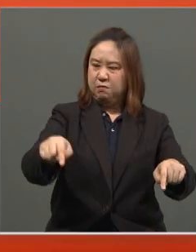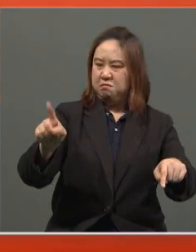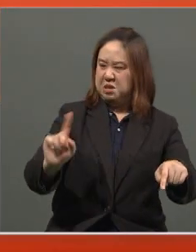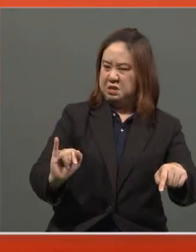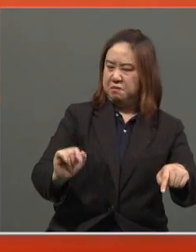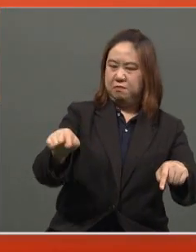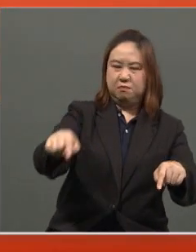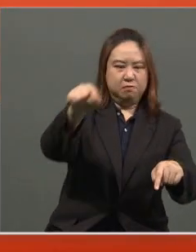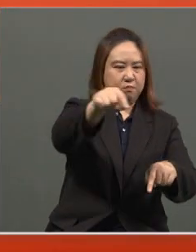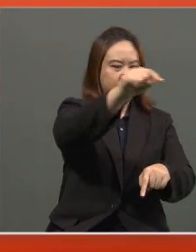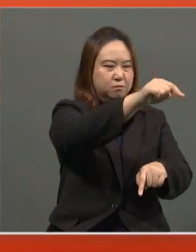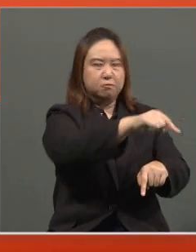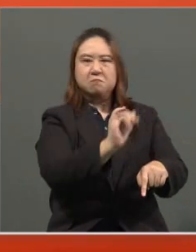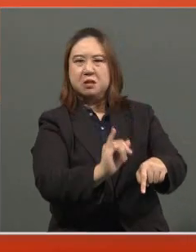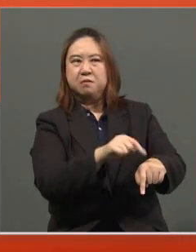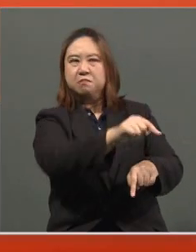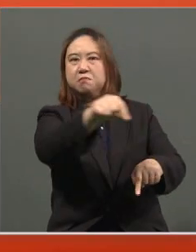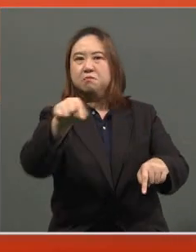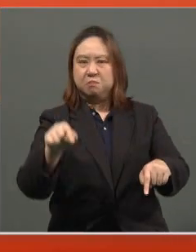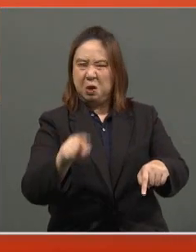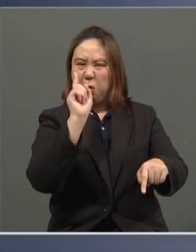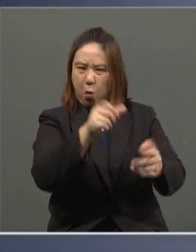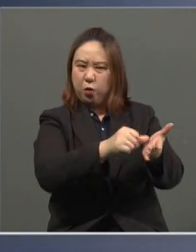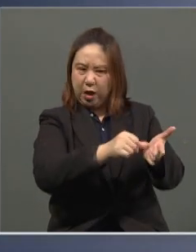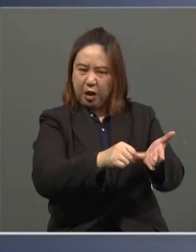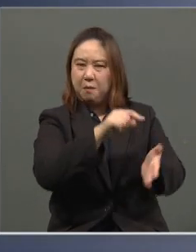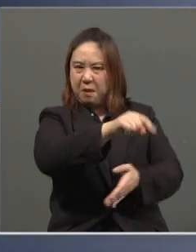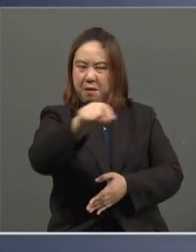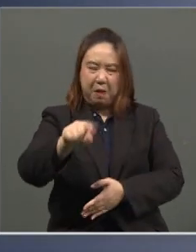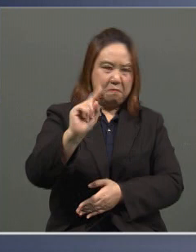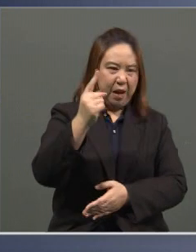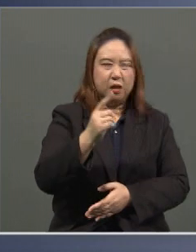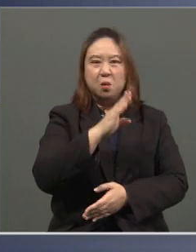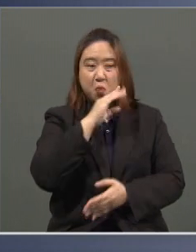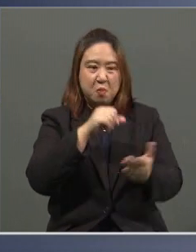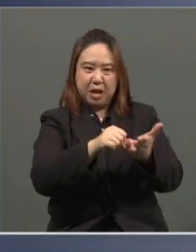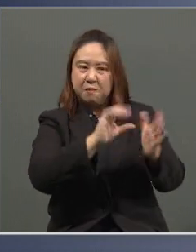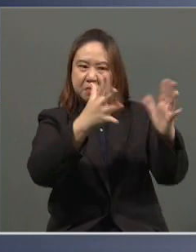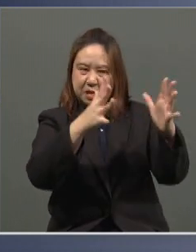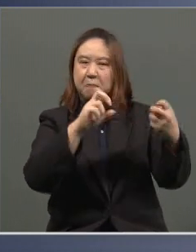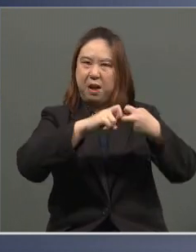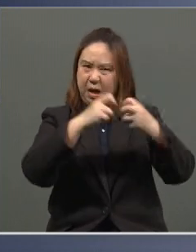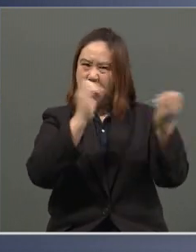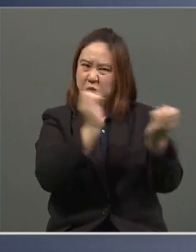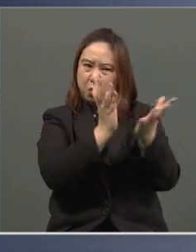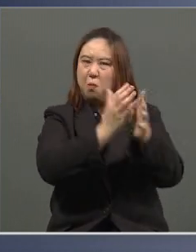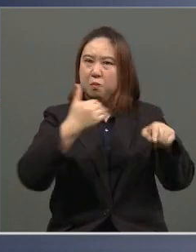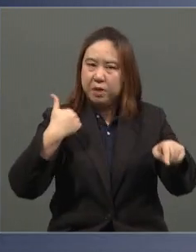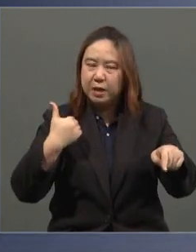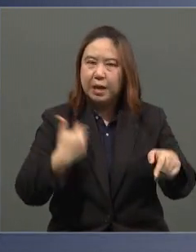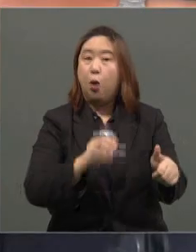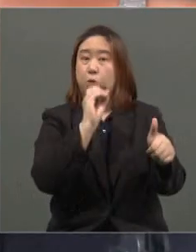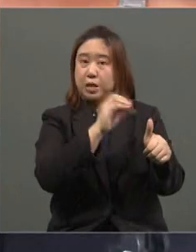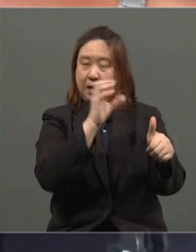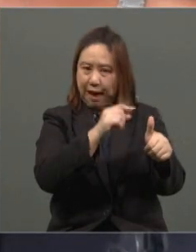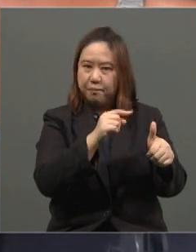านที่แล้วก็บอกว่าต้องปรับฮวงจุ้ยนะไม่อย่างนั้นจะเกิดอาเพศต่างๆแล้วก็มีการแนะนำให้แก้